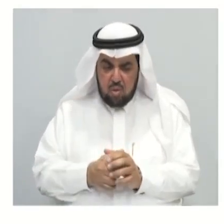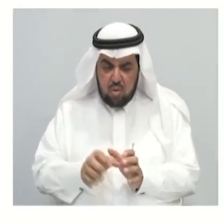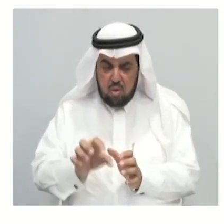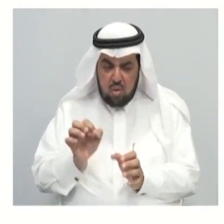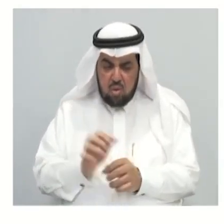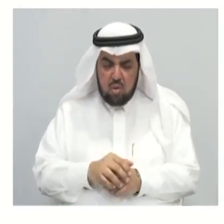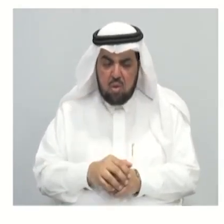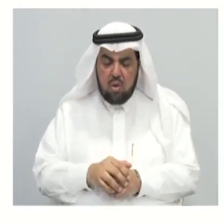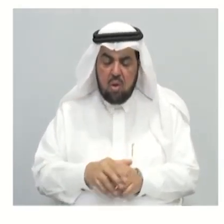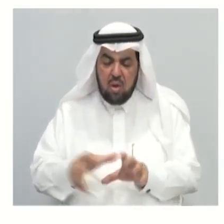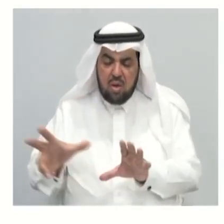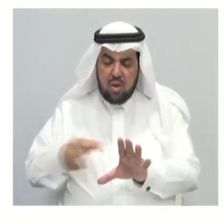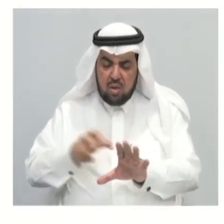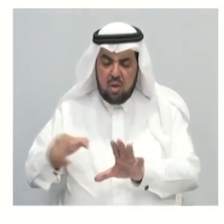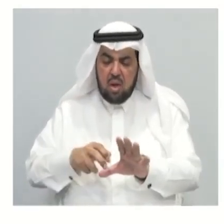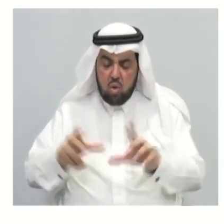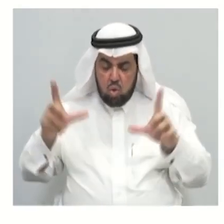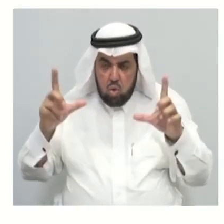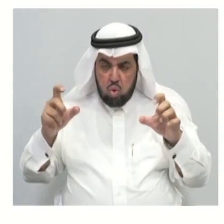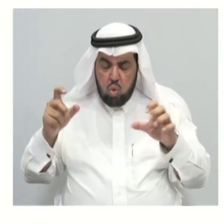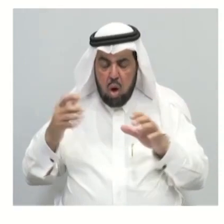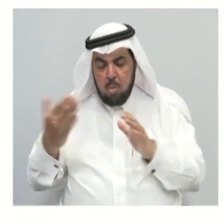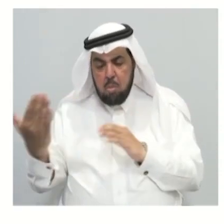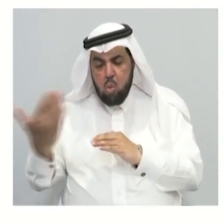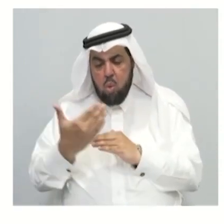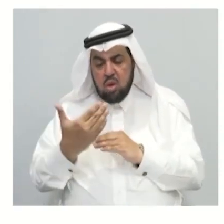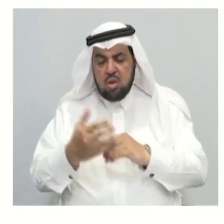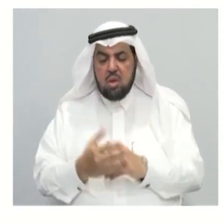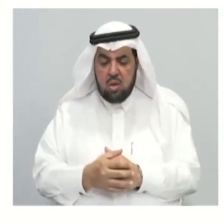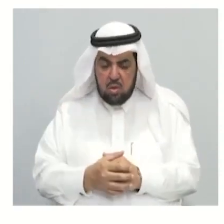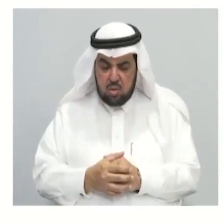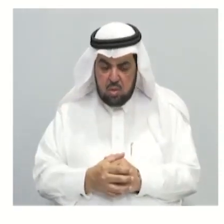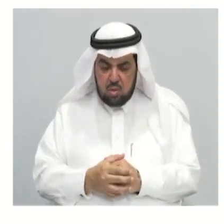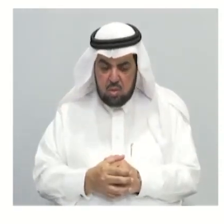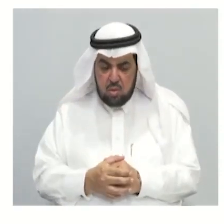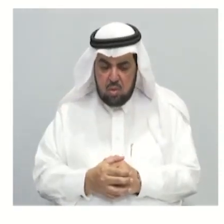ملف استيراد صوره موجهه